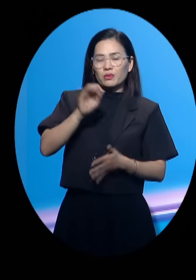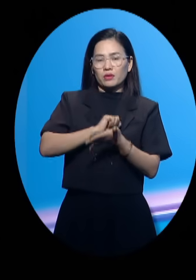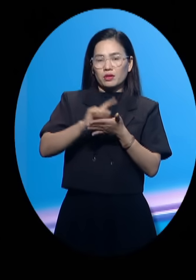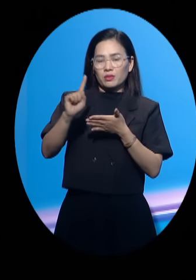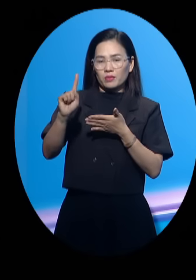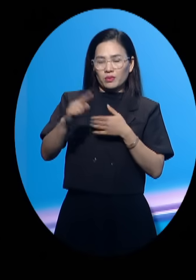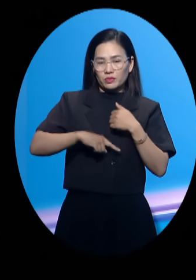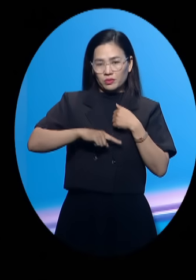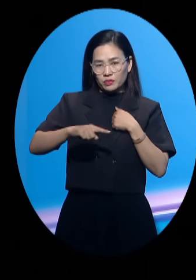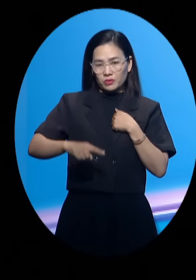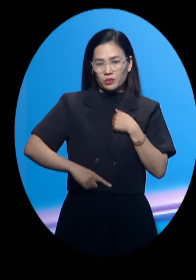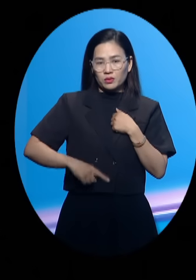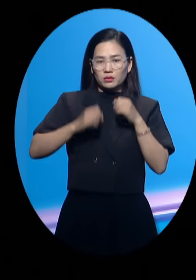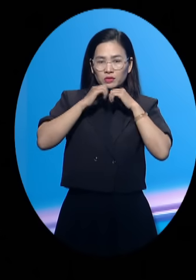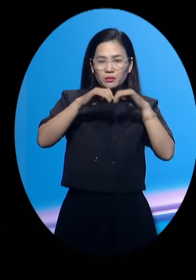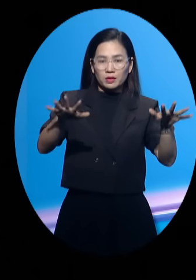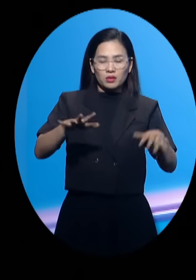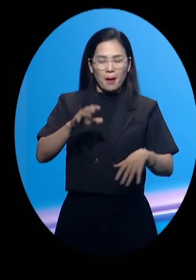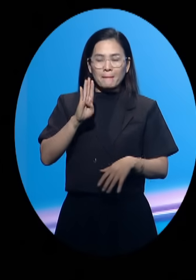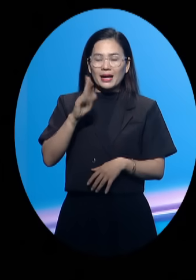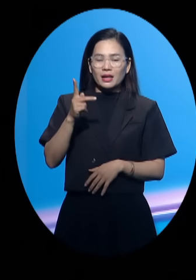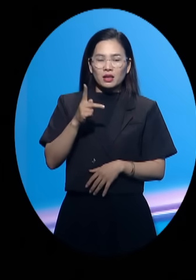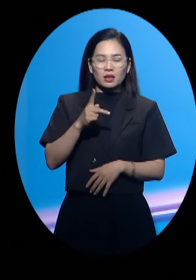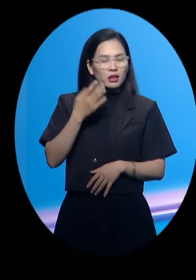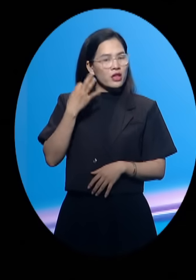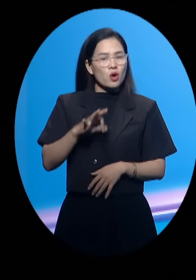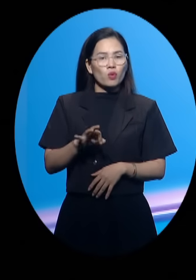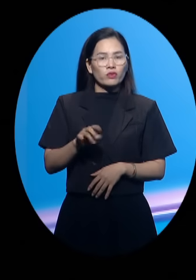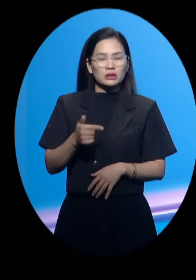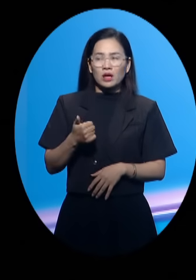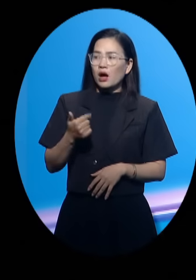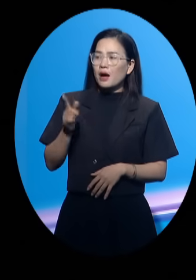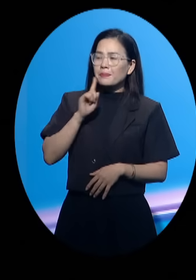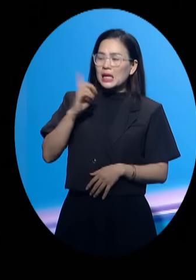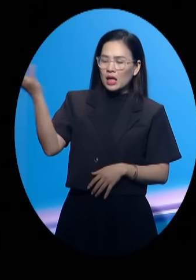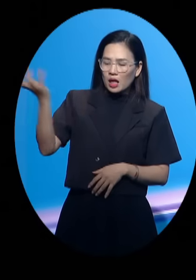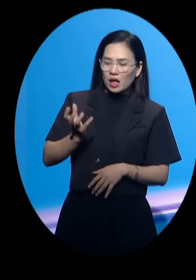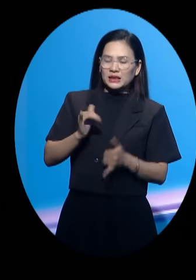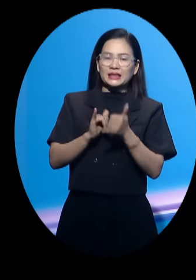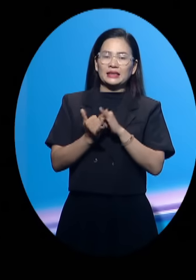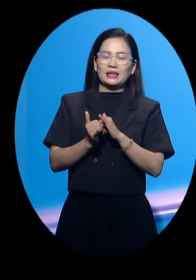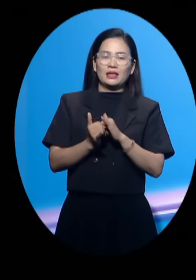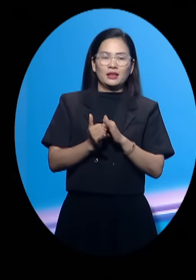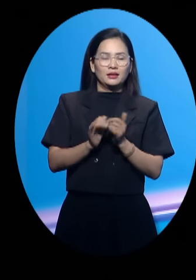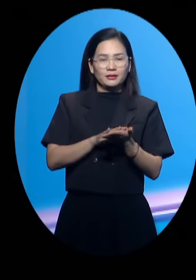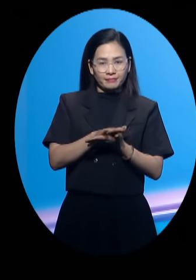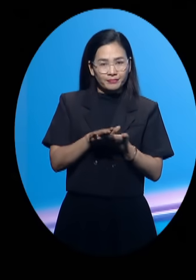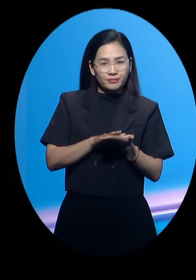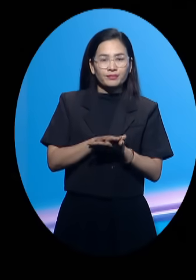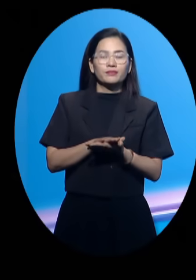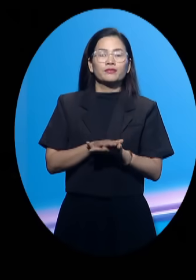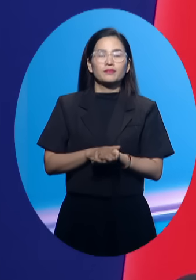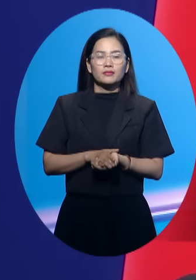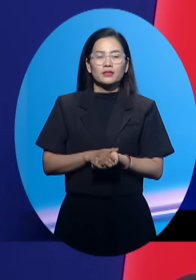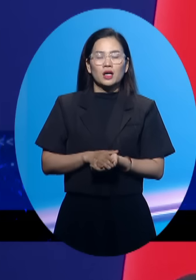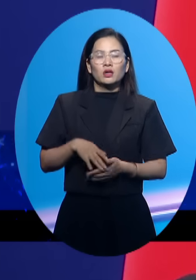giao Trung Quốc Uông Văn Bân cho biết Bắc Kinh rất lấy làm tiếc việc đạn pháo lạc từ phía Myanmar khiến người dân bị thương. Trung Quốc một